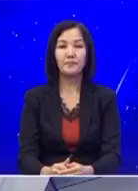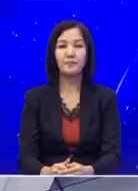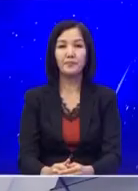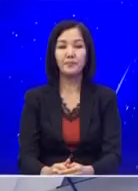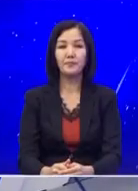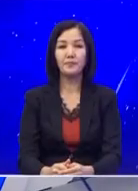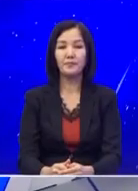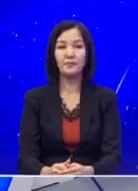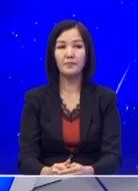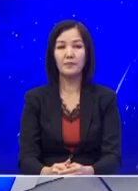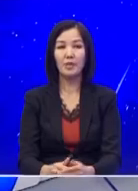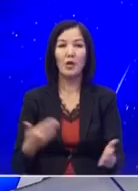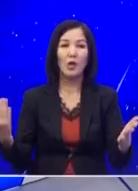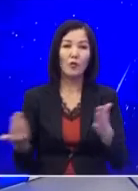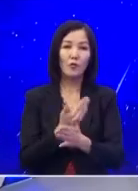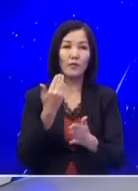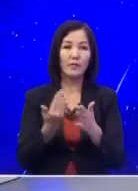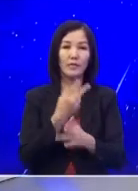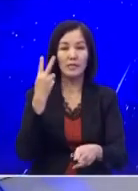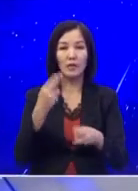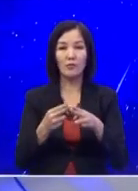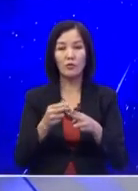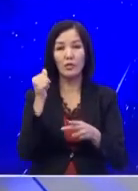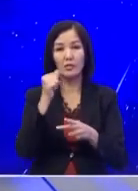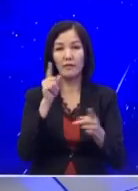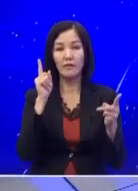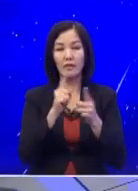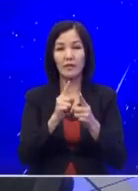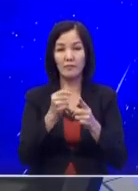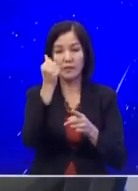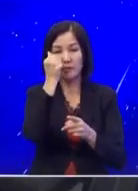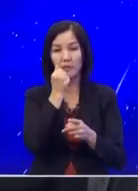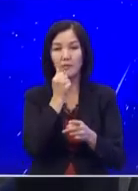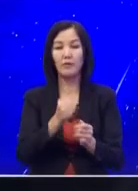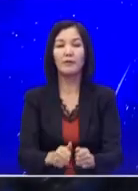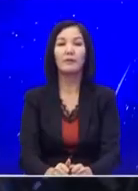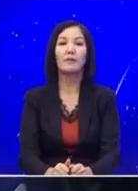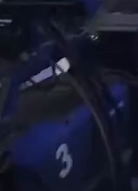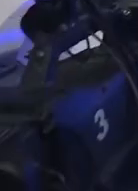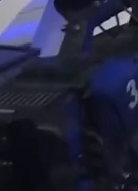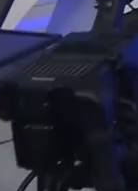Такими событиями был насыщен уходящий день. Спасибо за внимание. До свидания.